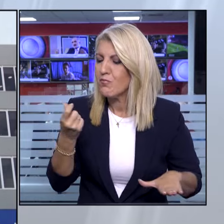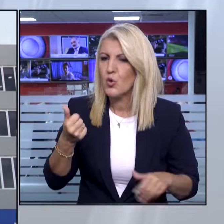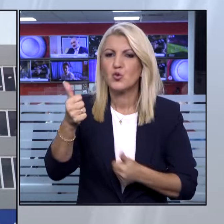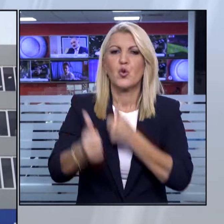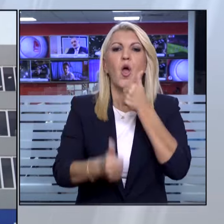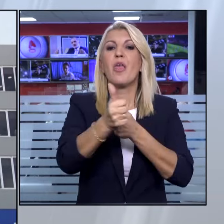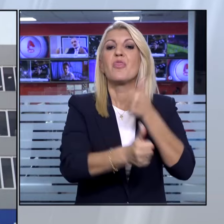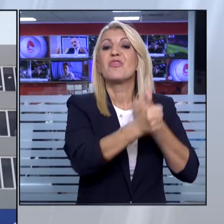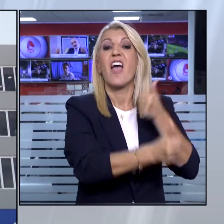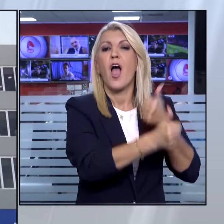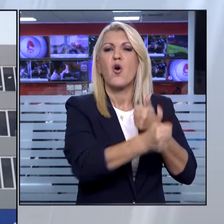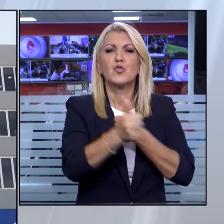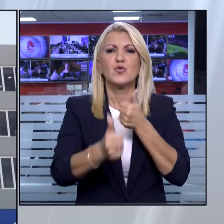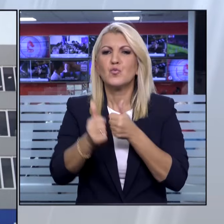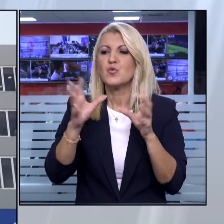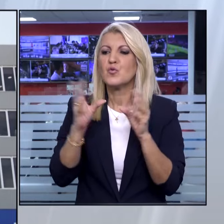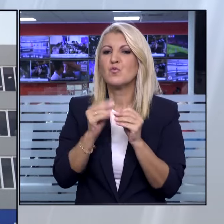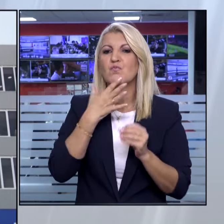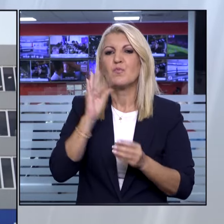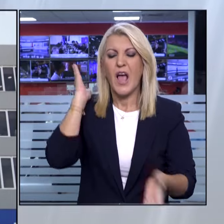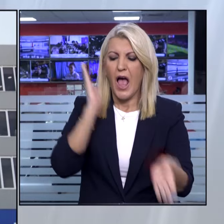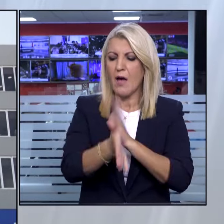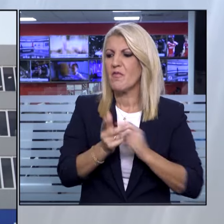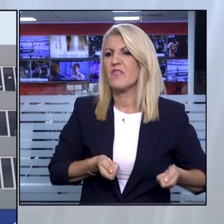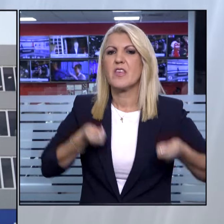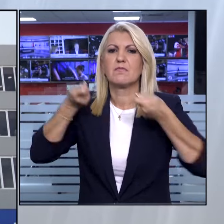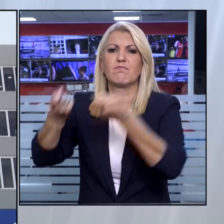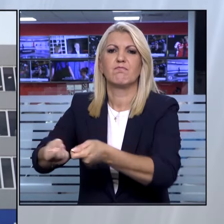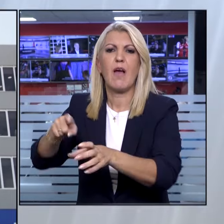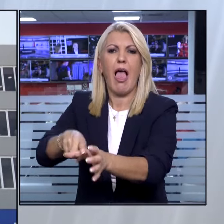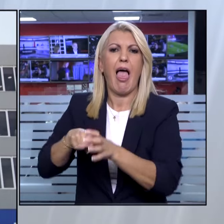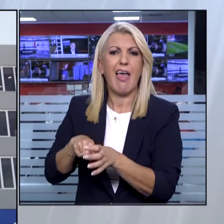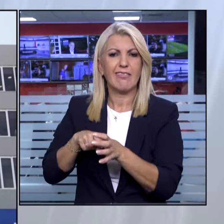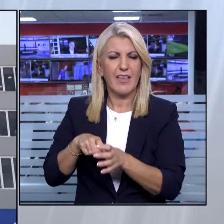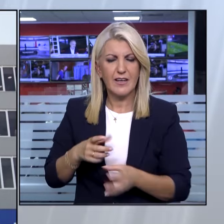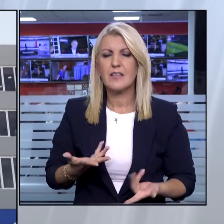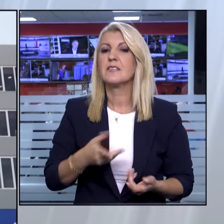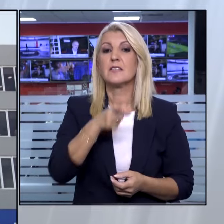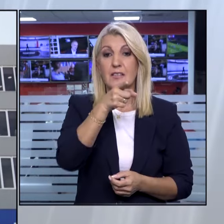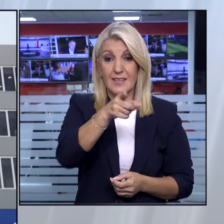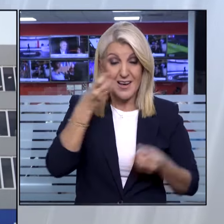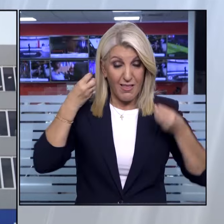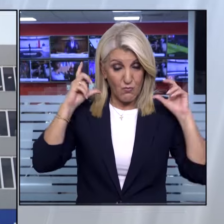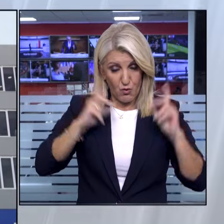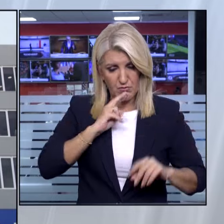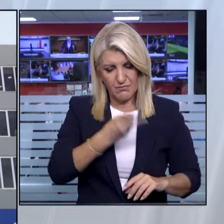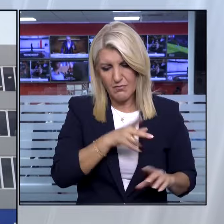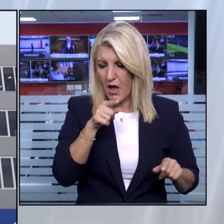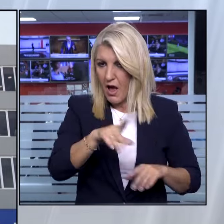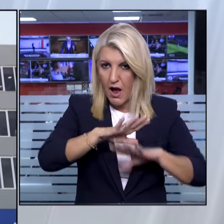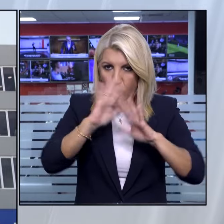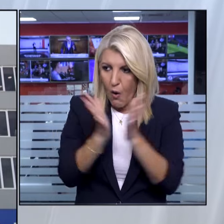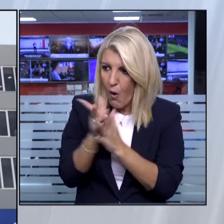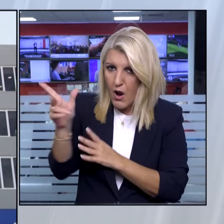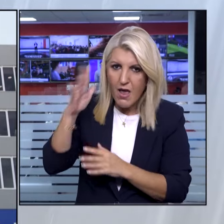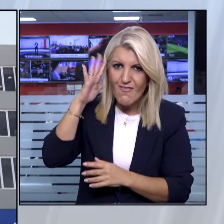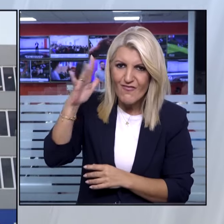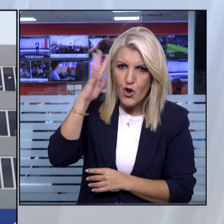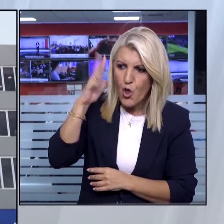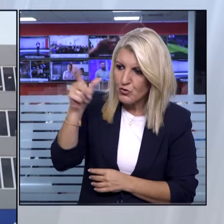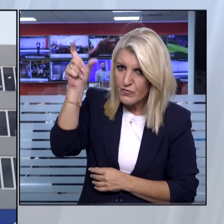την αρμόδια Υπουργό στη Βουλή είναι ευθέως αντίθετη με τις αρχές και τις αξίες της παράταξης και τον τρόπο λειτουργίας